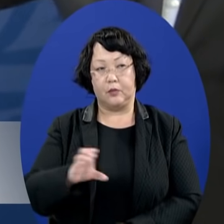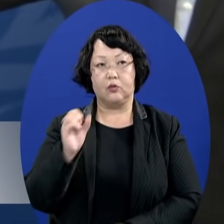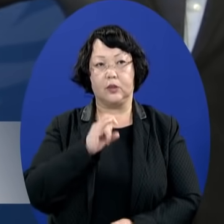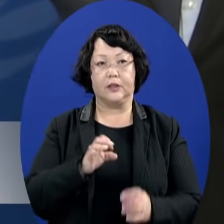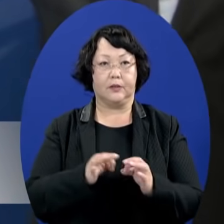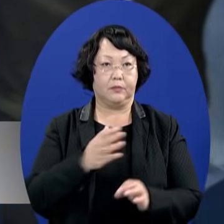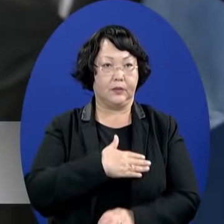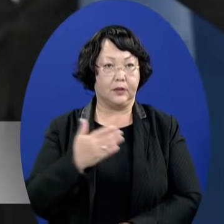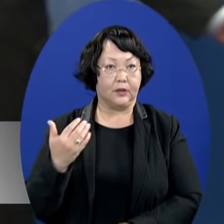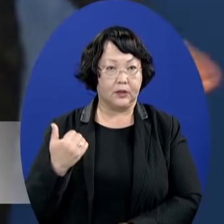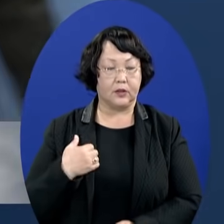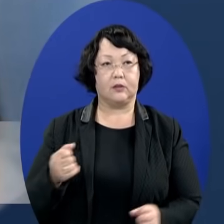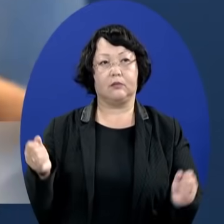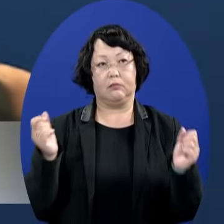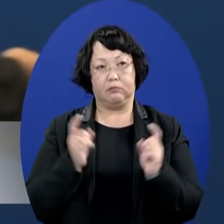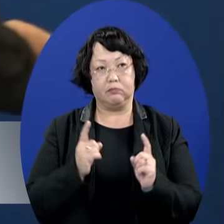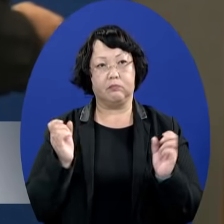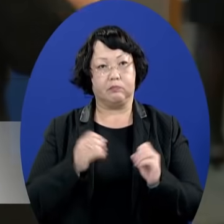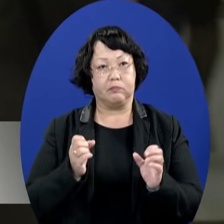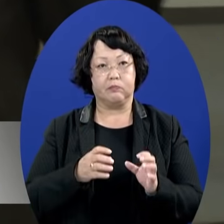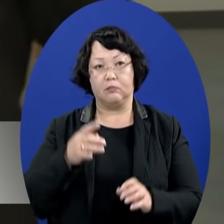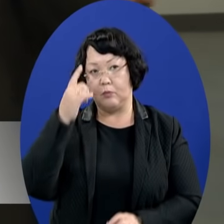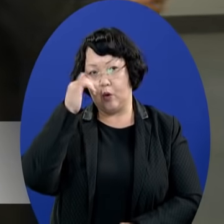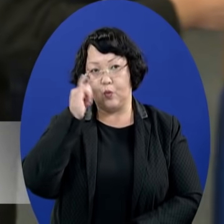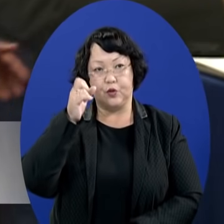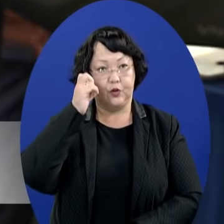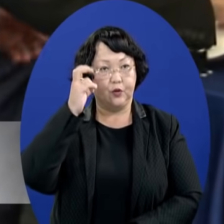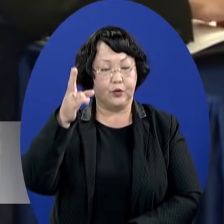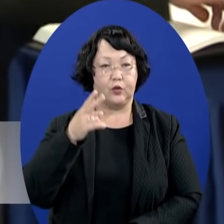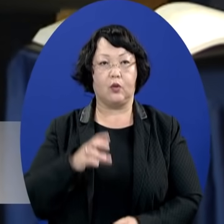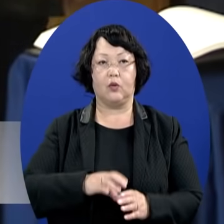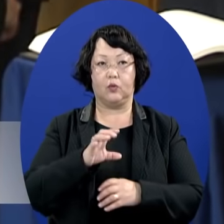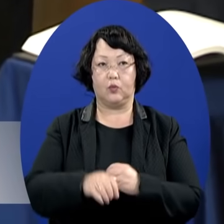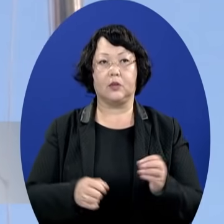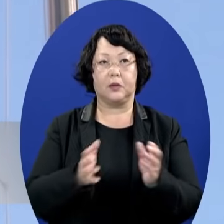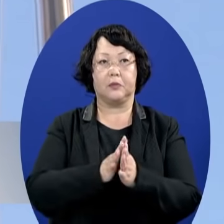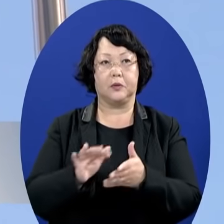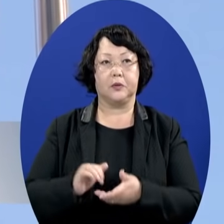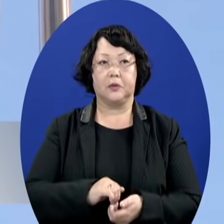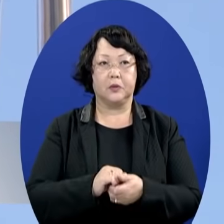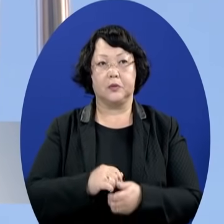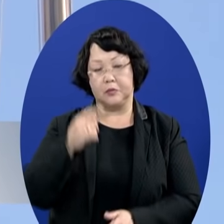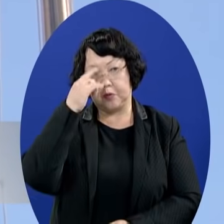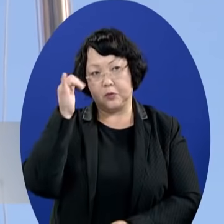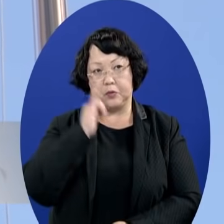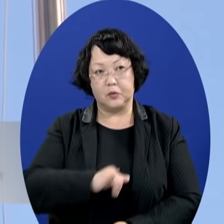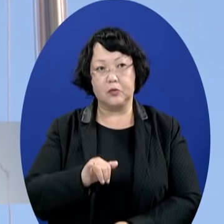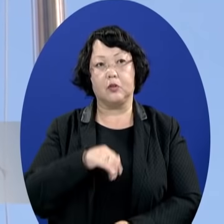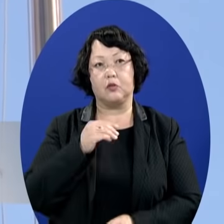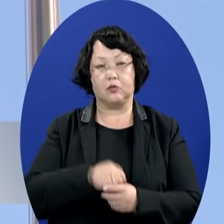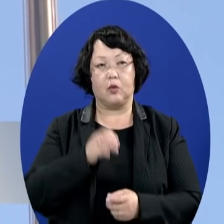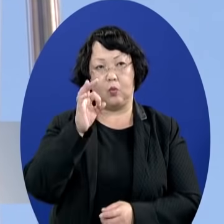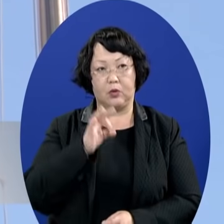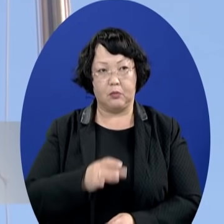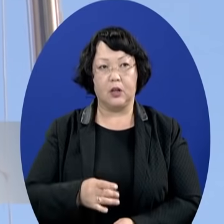нарийн бичгийн даргатай хийсэн хоёр талт уулзалтаар Монгол улсын ерөнхийлөгч олон улсын хамтын нийгэмлэгдэх Монголын оролцоо хувь нэмрийг